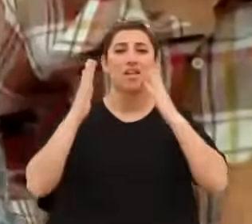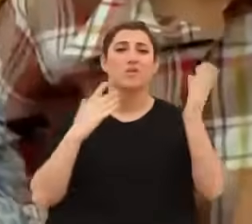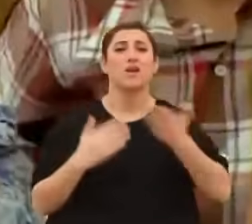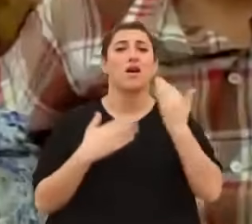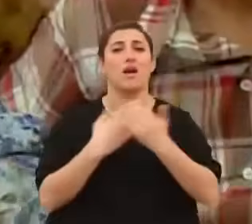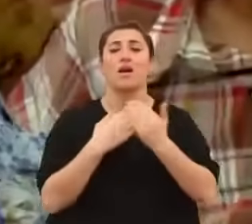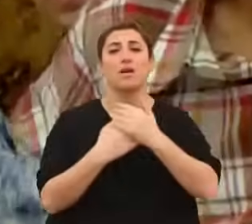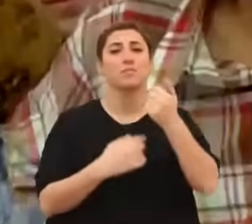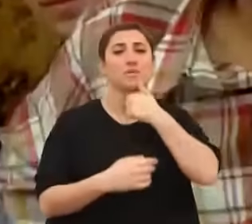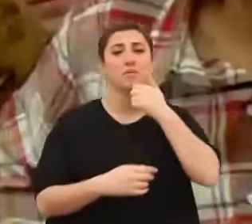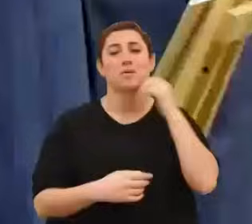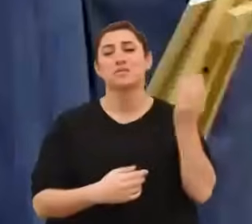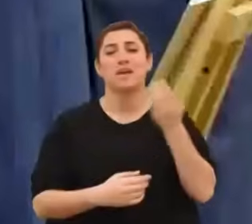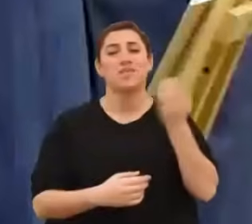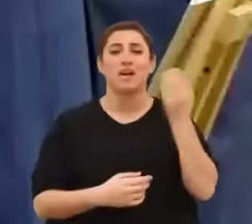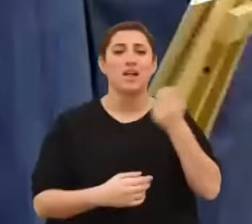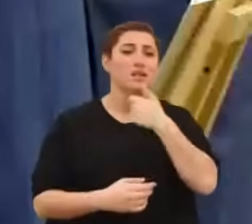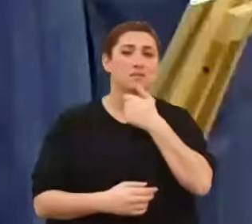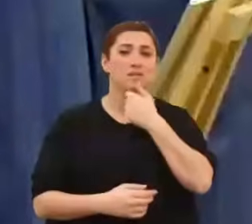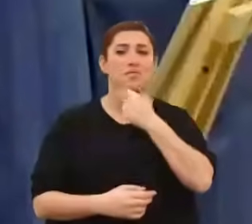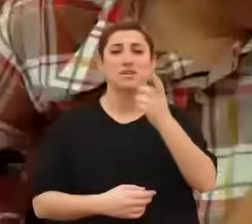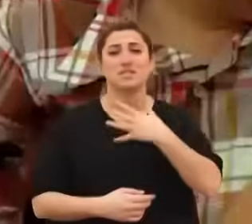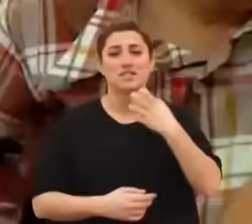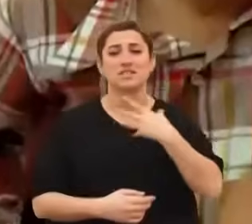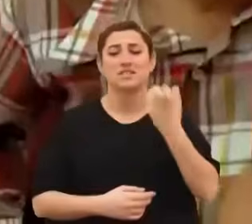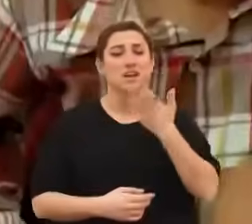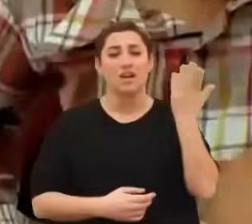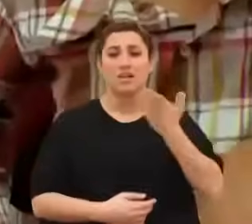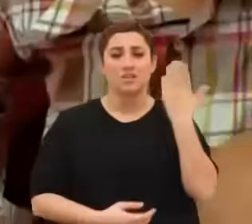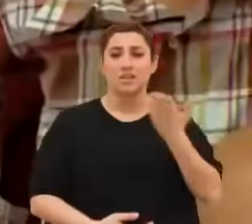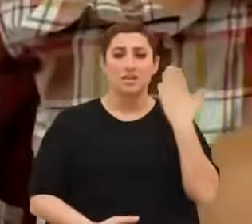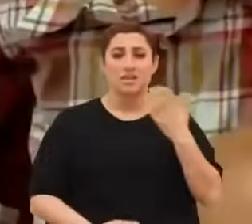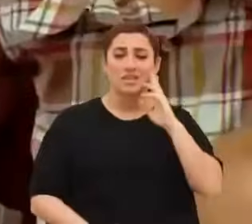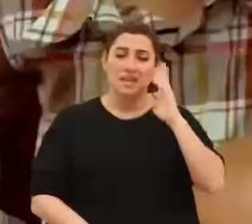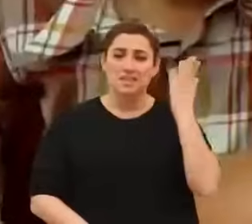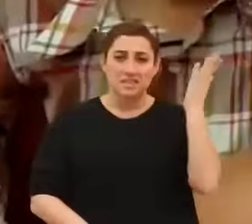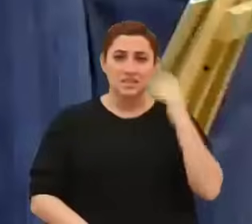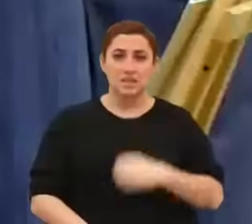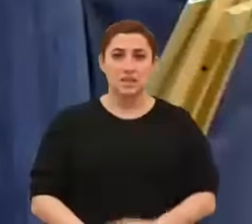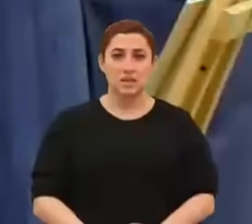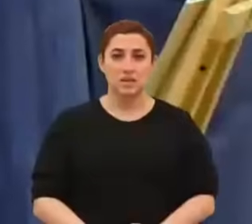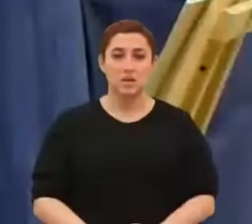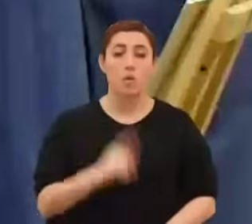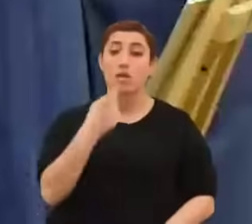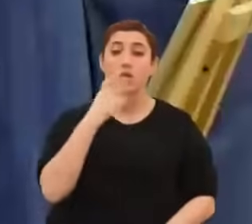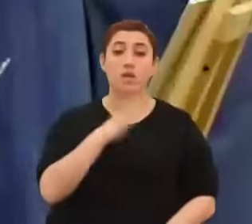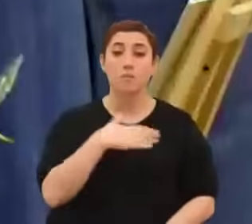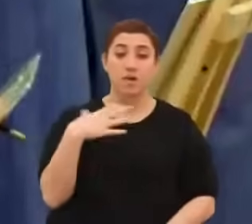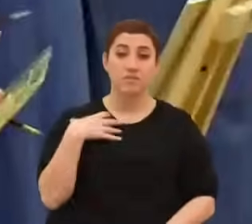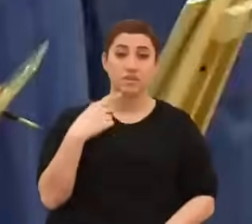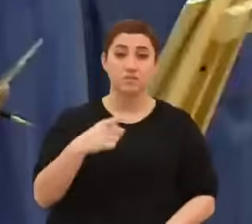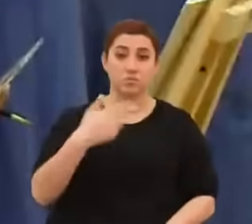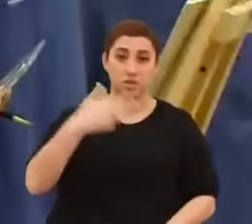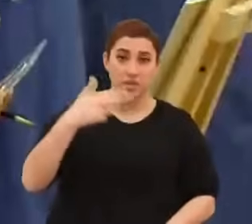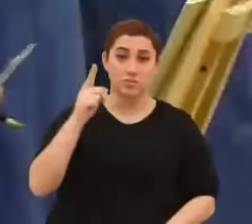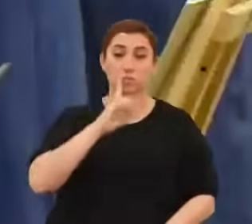Cürsa baba, zavalli baba. Cemikler hızlar babanın. Ah yazık yazık. Öyle deme ama anacığım. 150